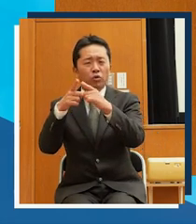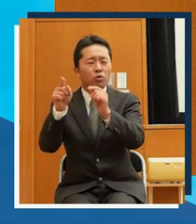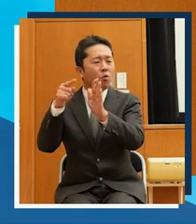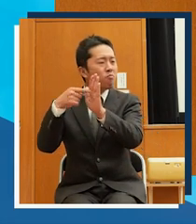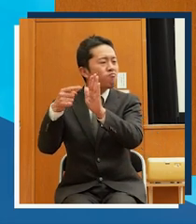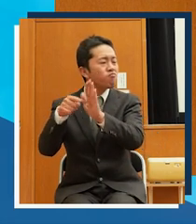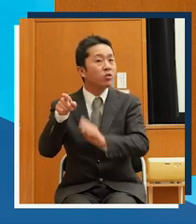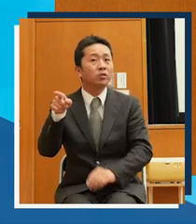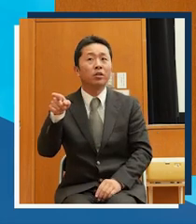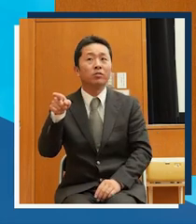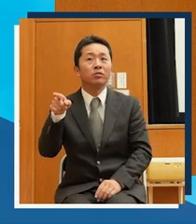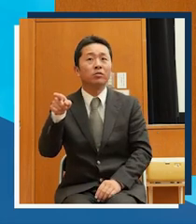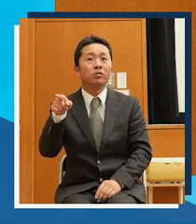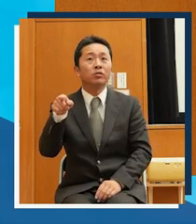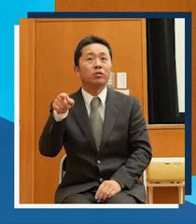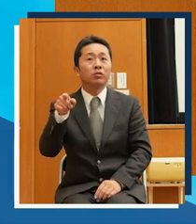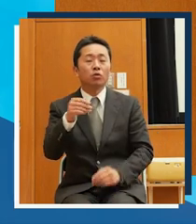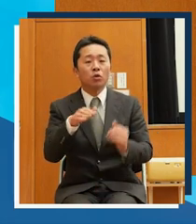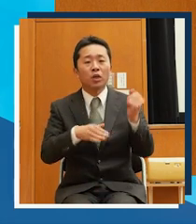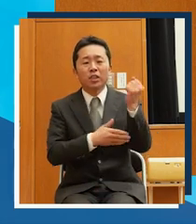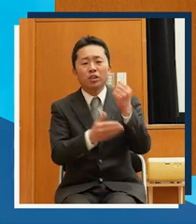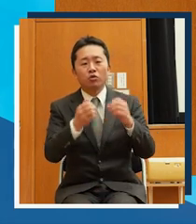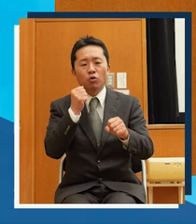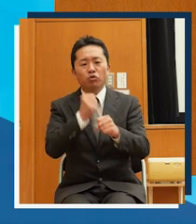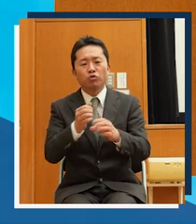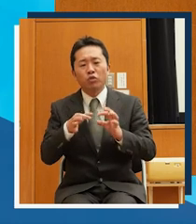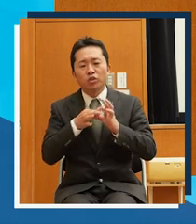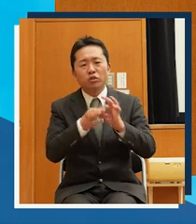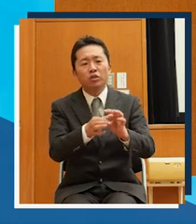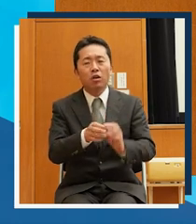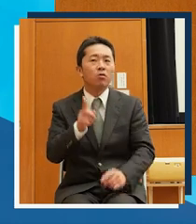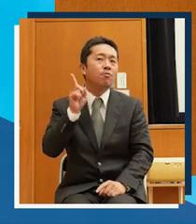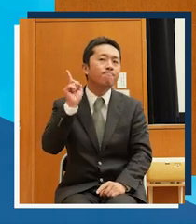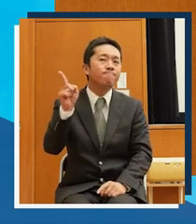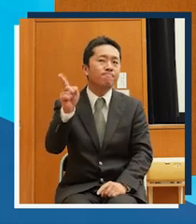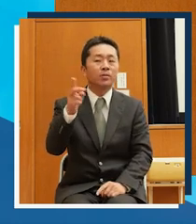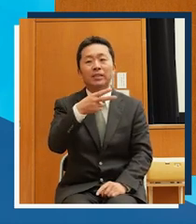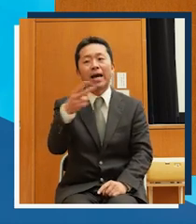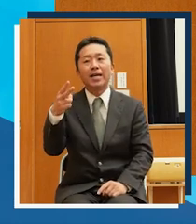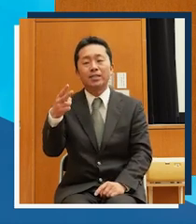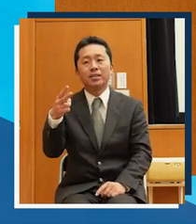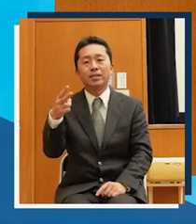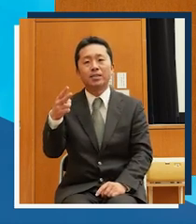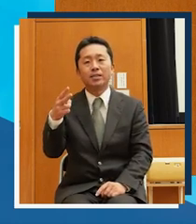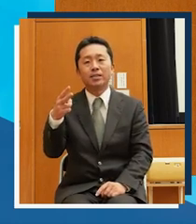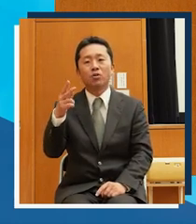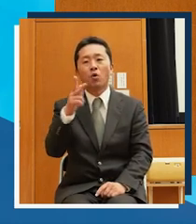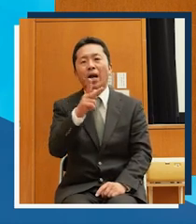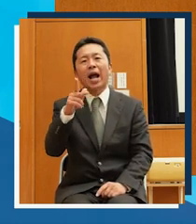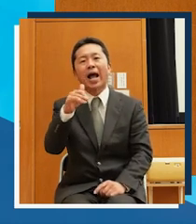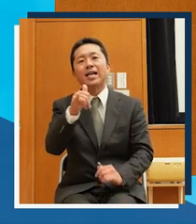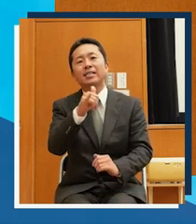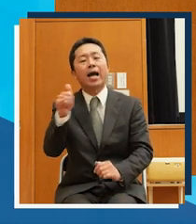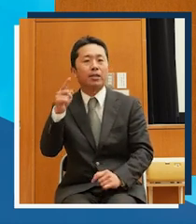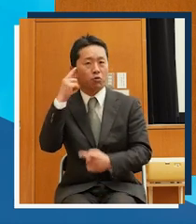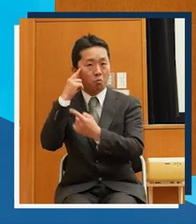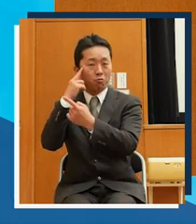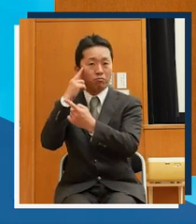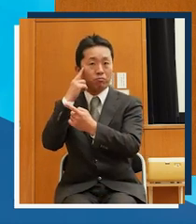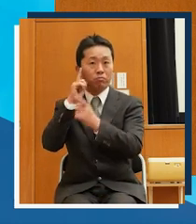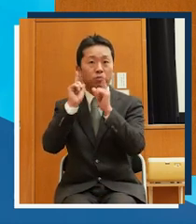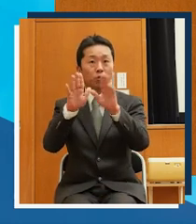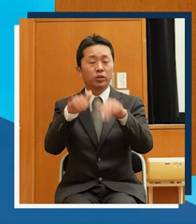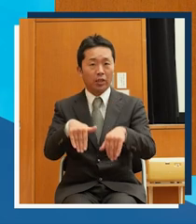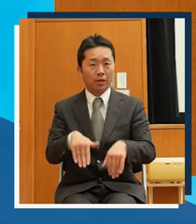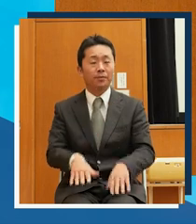強化するような基地を作り続けている本土のあなた方が第2の加害者ですよと今日まこの登壇している私たちの中で2人は加害